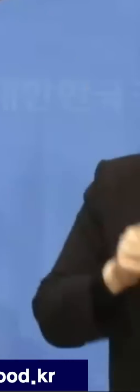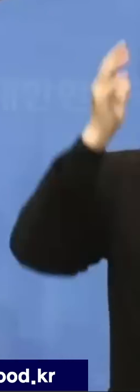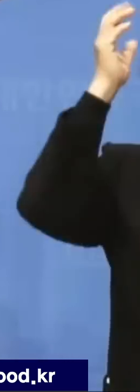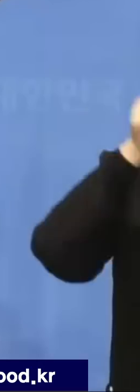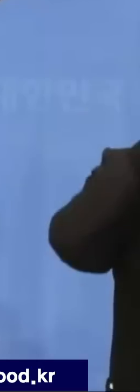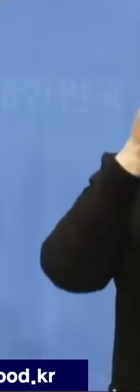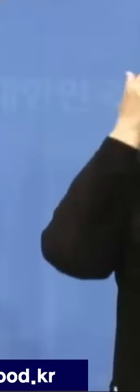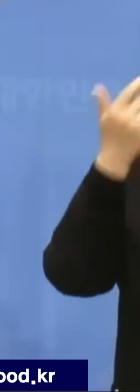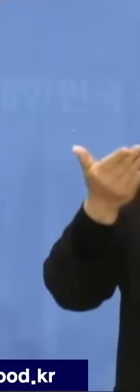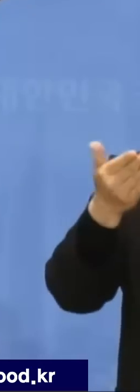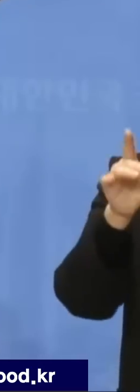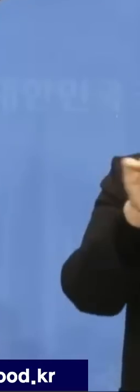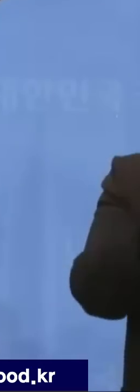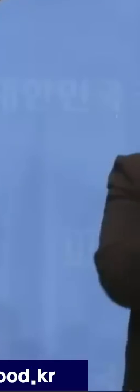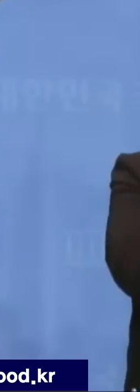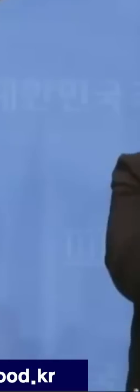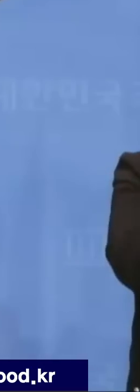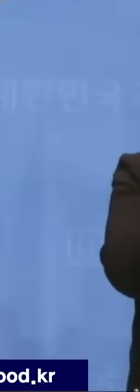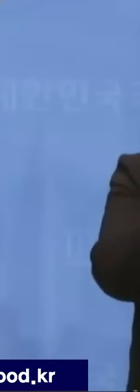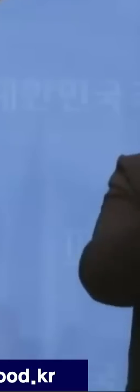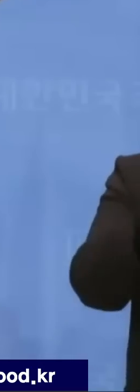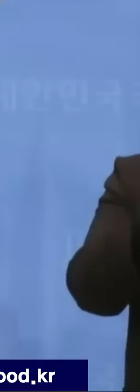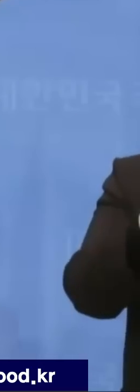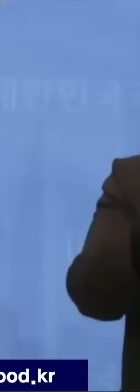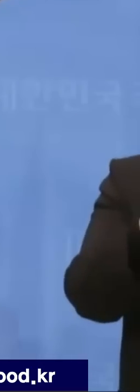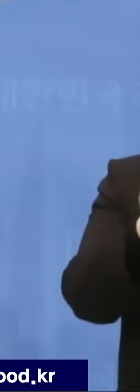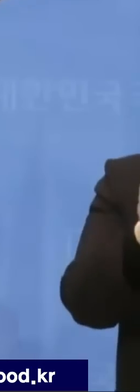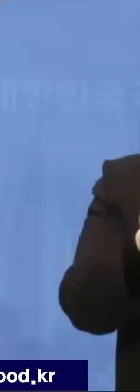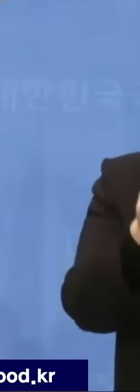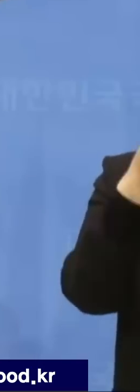가스는 누구입니까? 이 진실을 밝히기 위해서